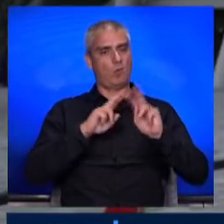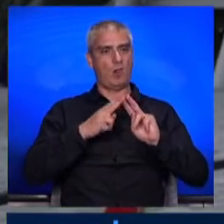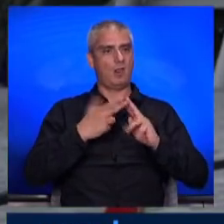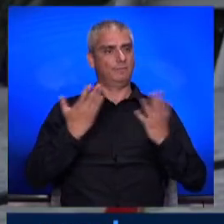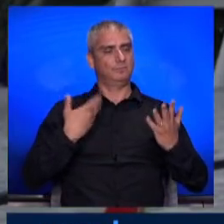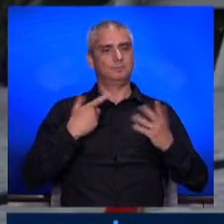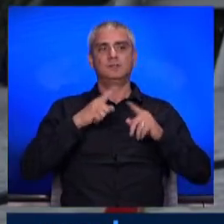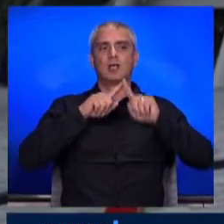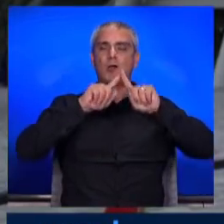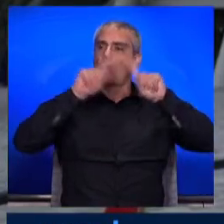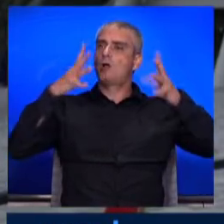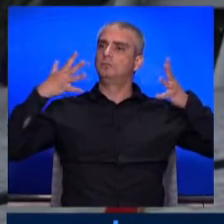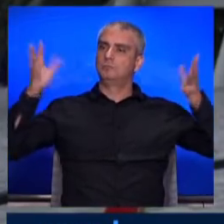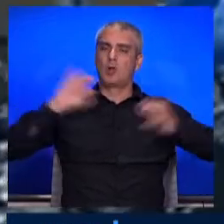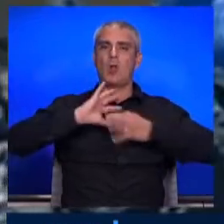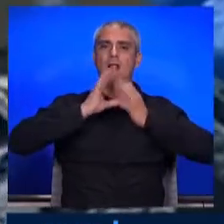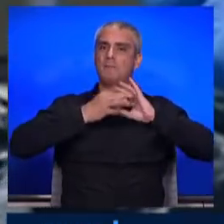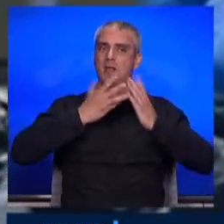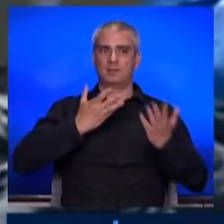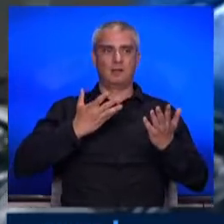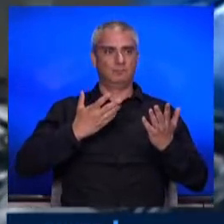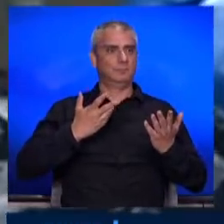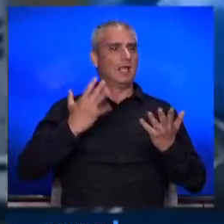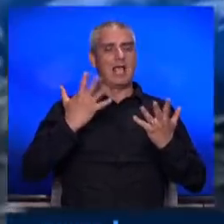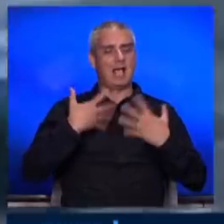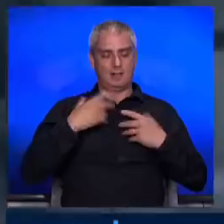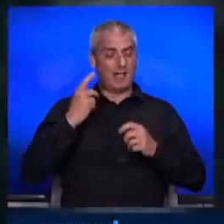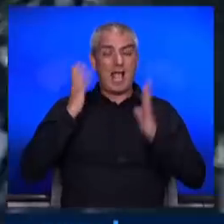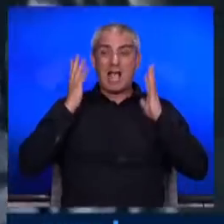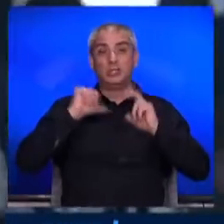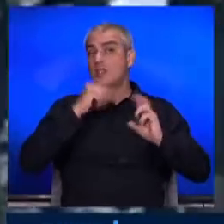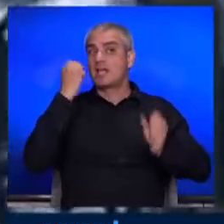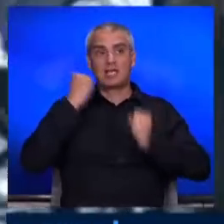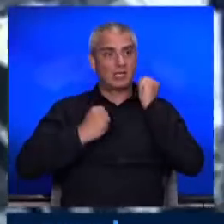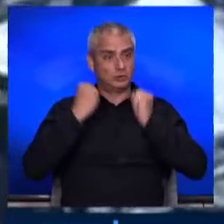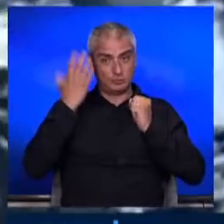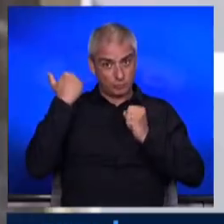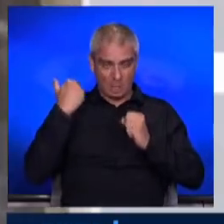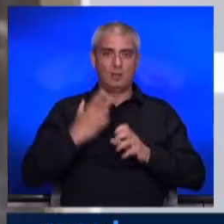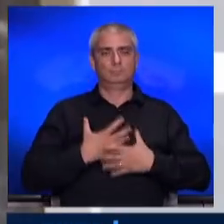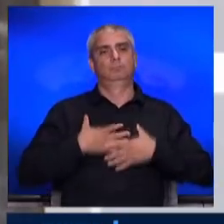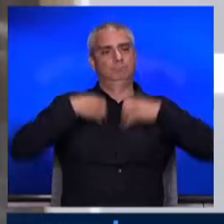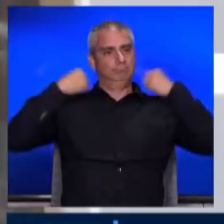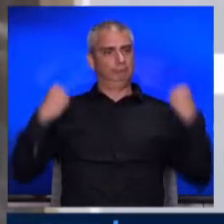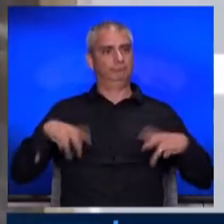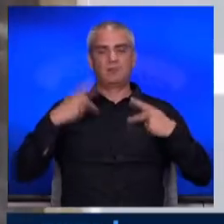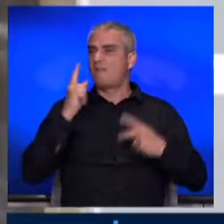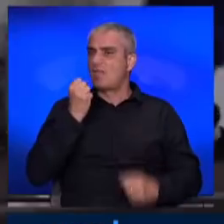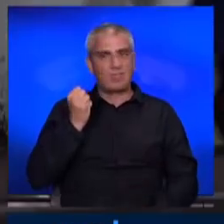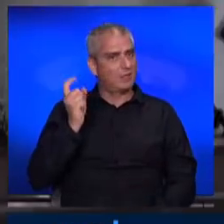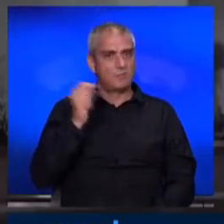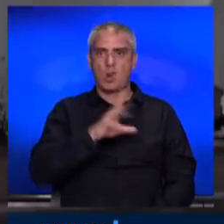חלון הראווה העצום הזה שנקרא אולימפיאדה, איך התאוששה מאחד האסונות הקשים שידעה. אבל התיירים לא